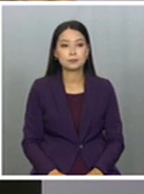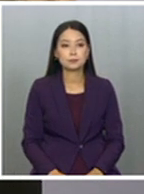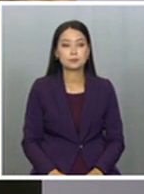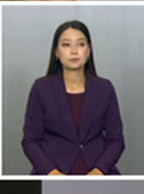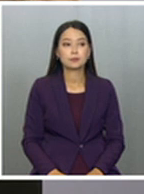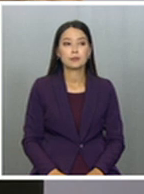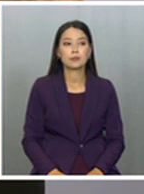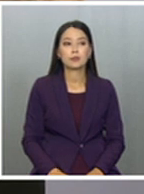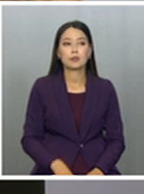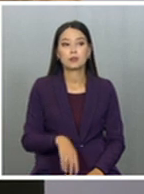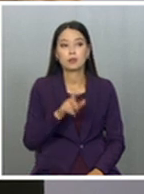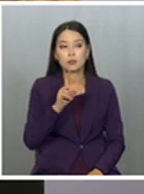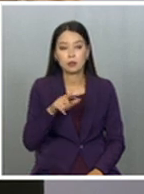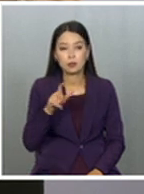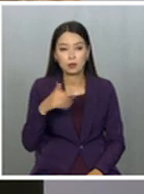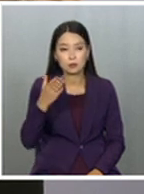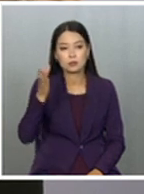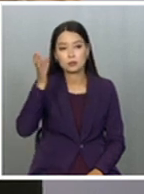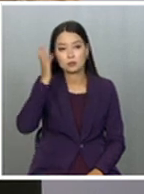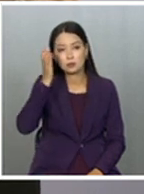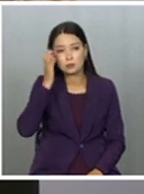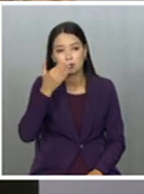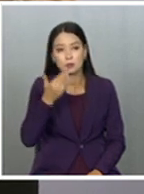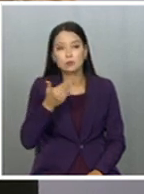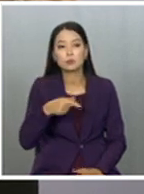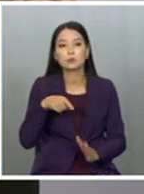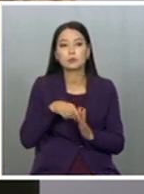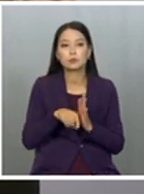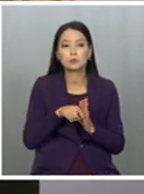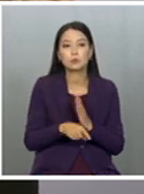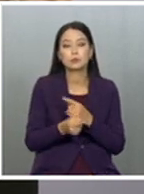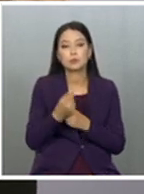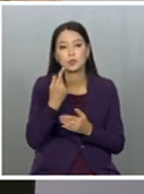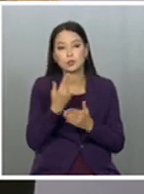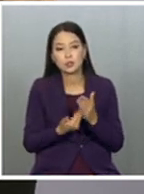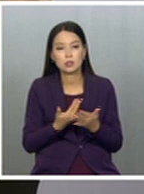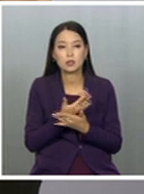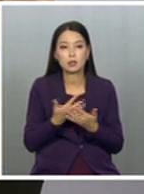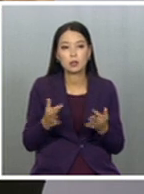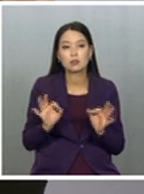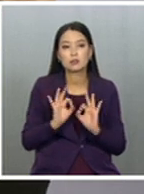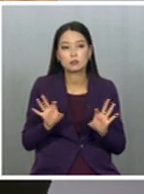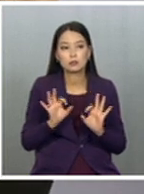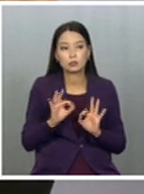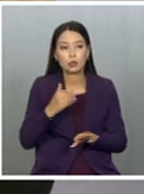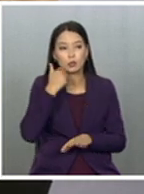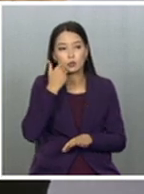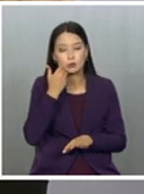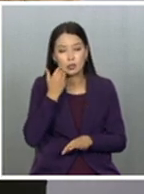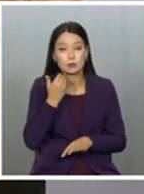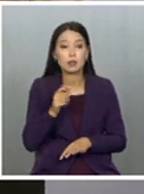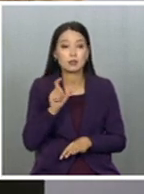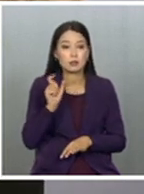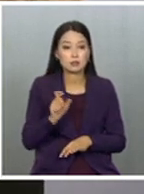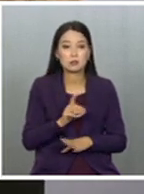Адуындап тұрған Сара ақын, атастырылған күйеуі жиенқұл туралы айтқан кезде, ұяттан кісі өлмейді